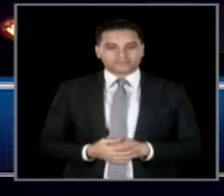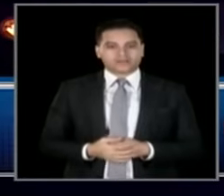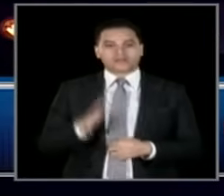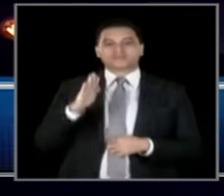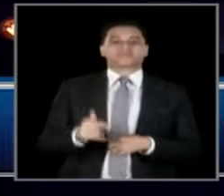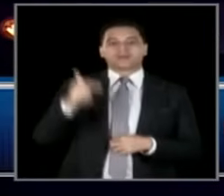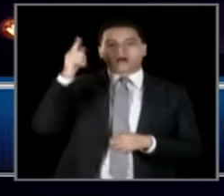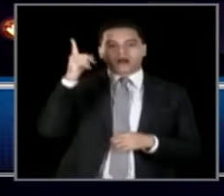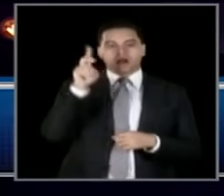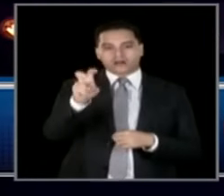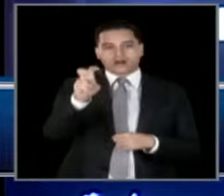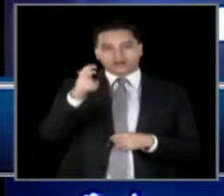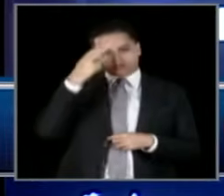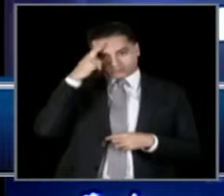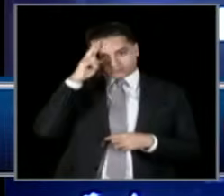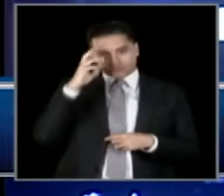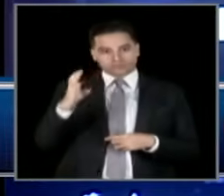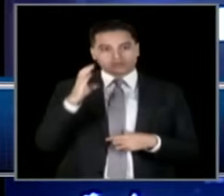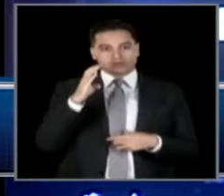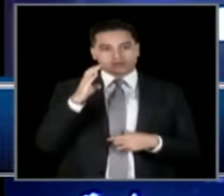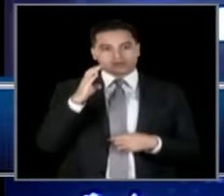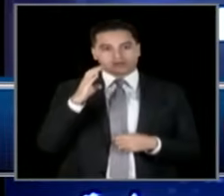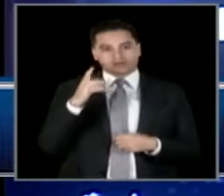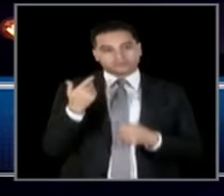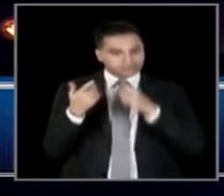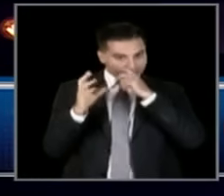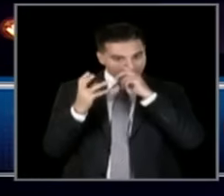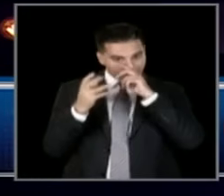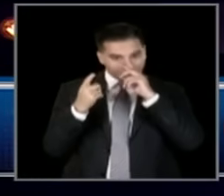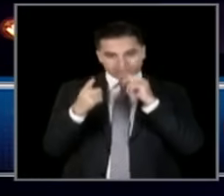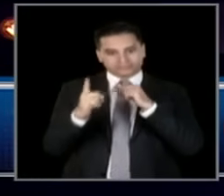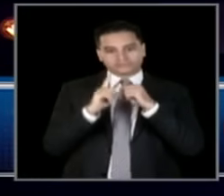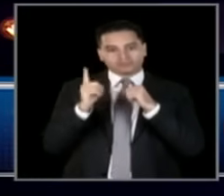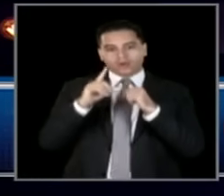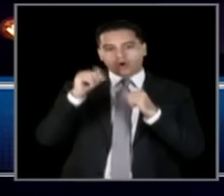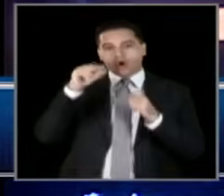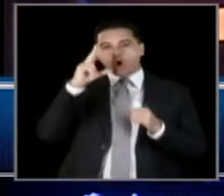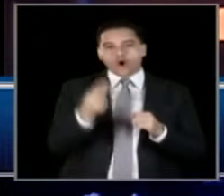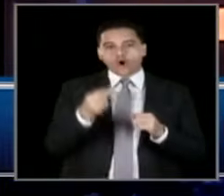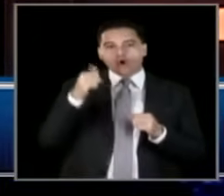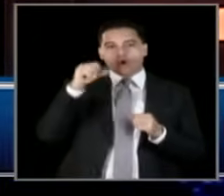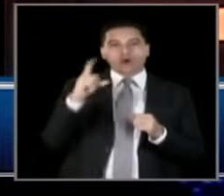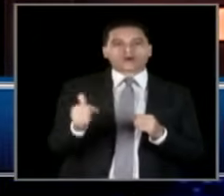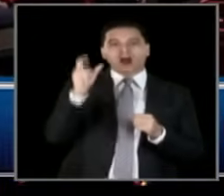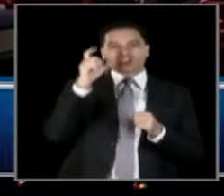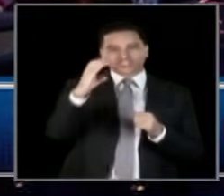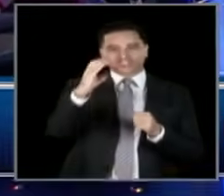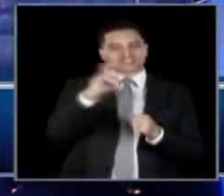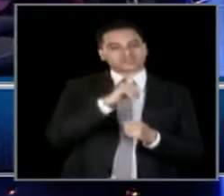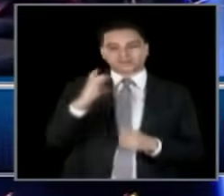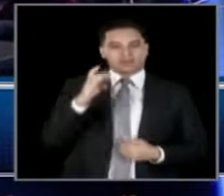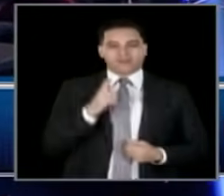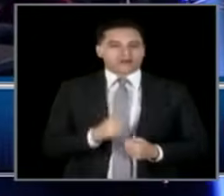سارة إجابتك أورنج. أورنج. أورنج طبعاً إجابة خاطئة.